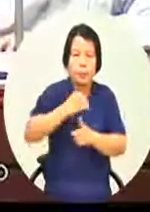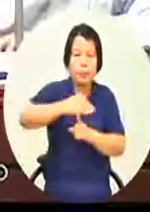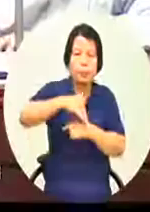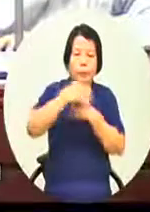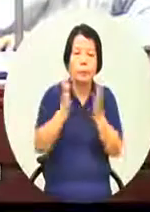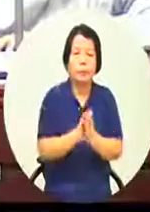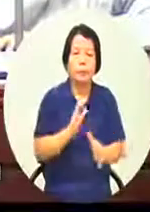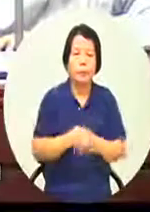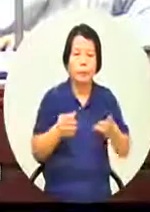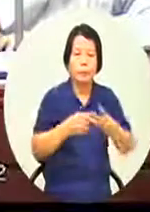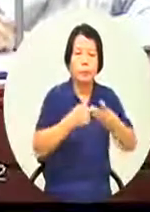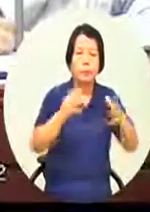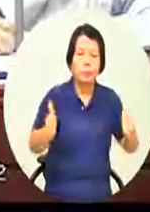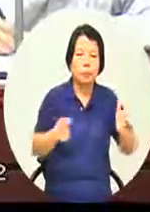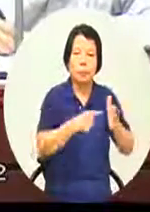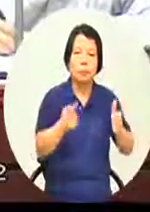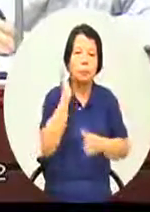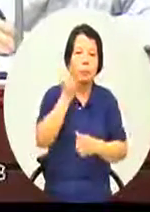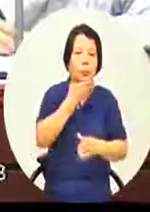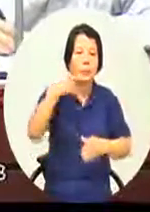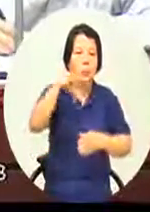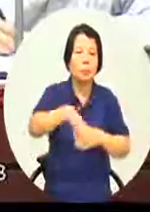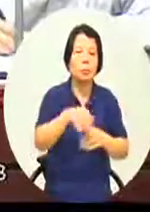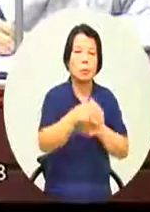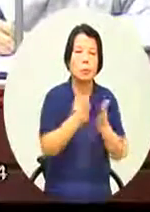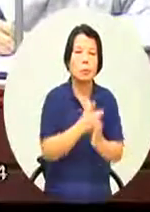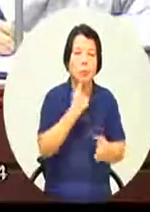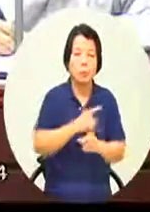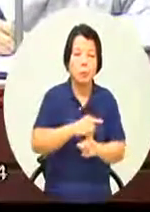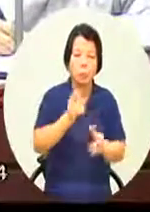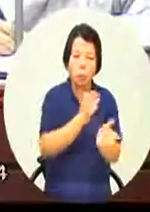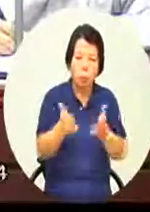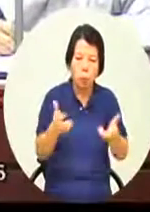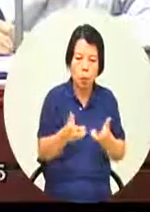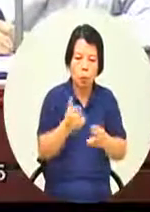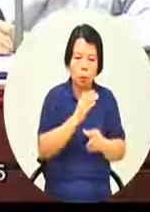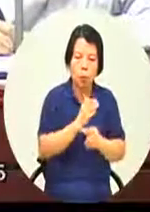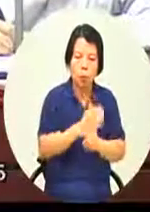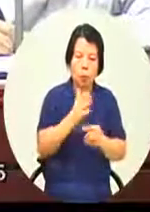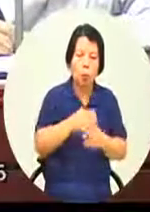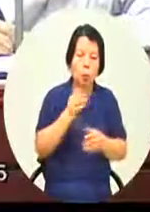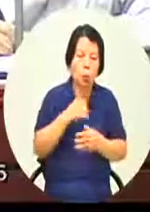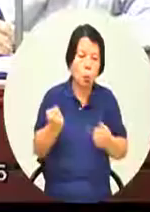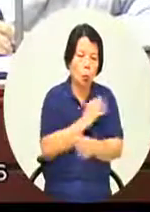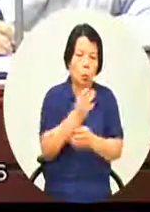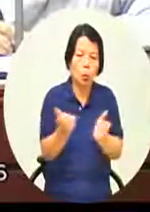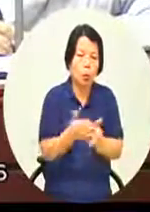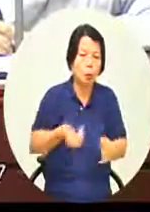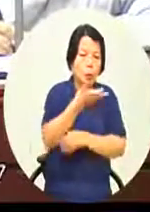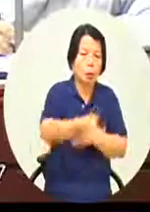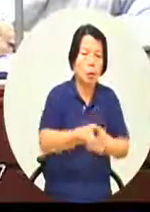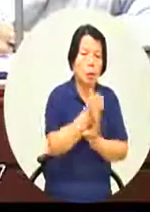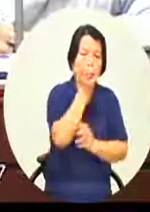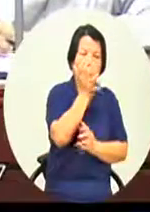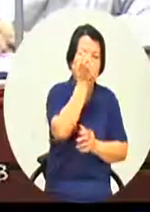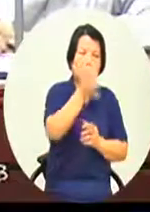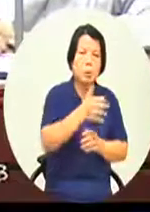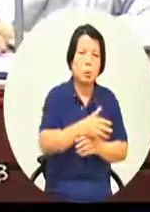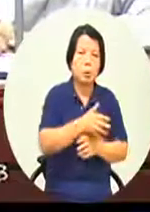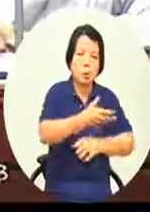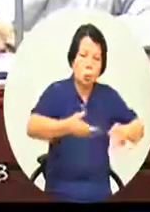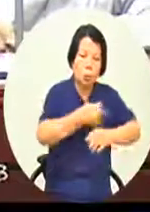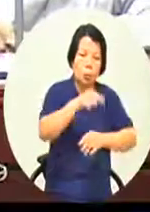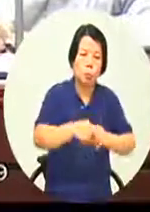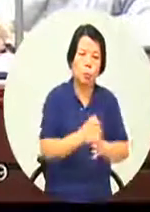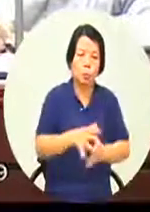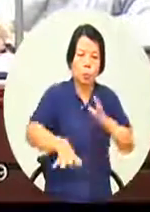工程，这个部分水利局设计完成，移交给六合局这边来办理。那石罗潭排水抽水站这个部分呢，我